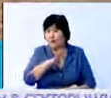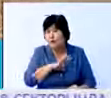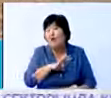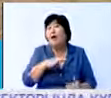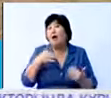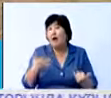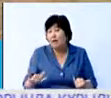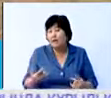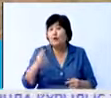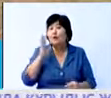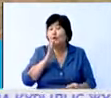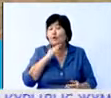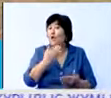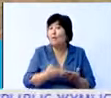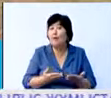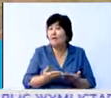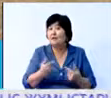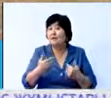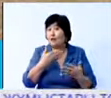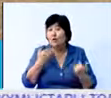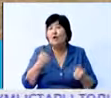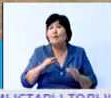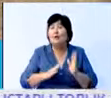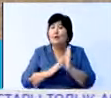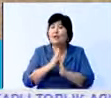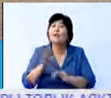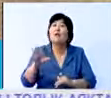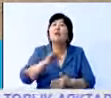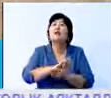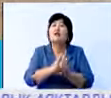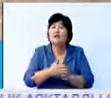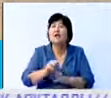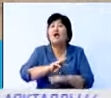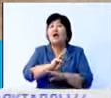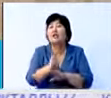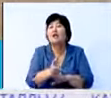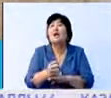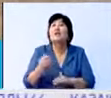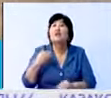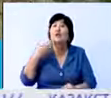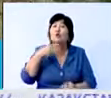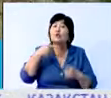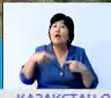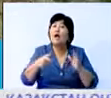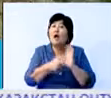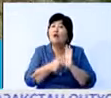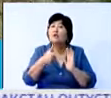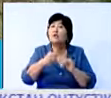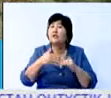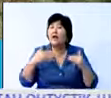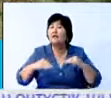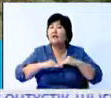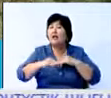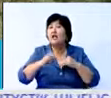болатын. Ал биыл судан мәселе жоқ. Егіннің бітік шығу үшін барлық жағдай жасалыпты. Сыр салысынан бөлік 600 гектардан астам